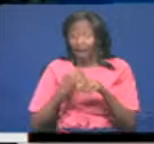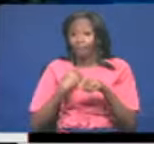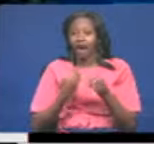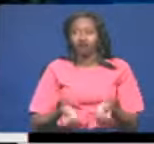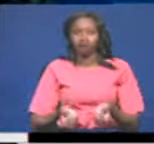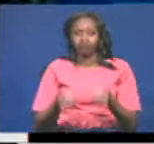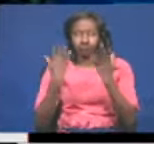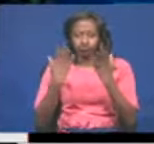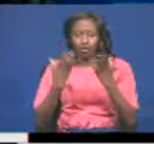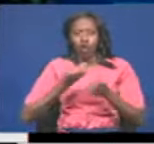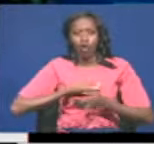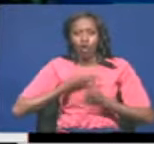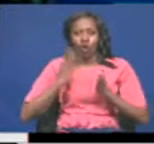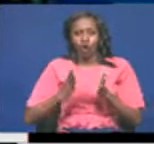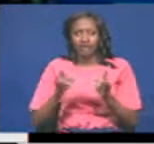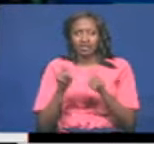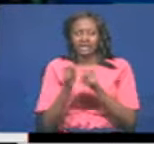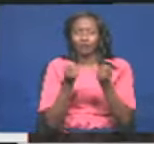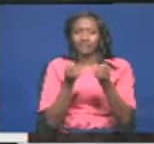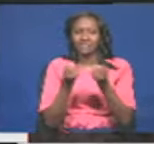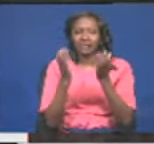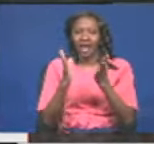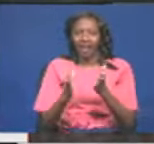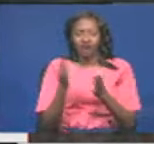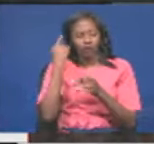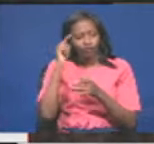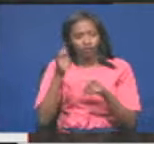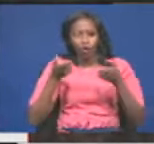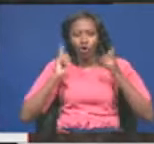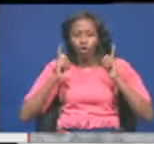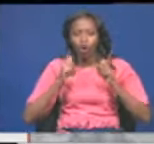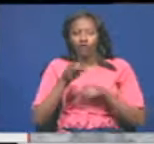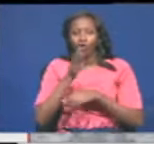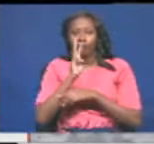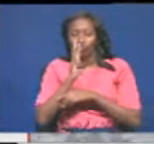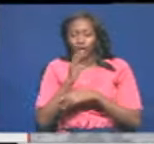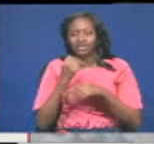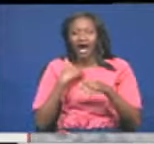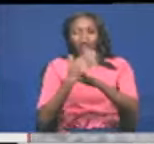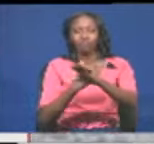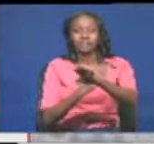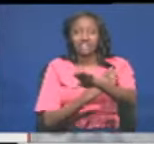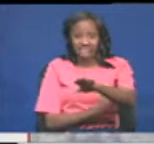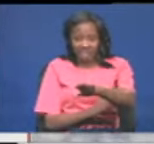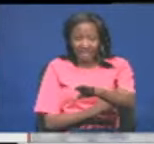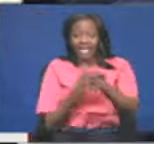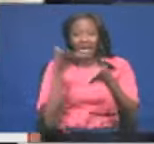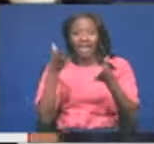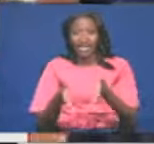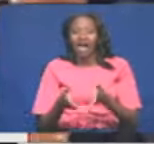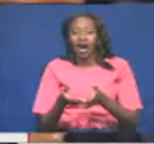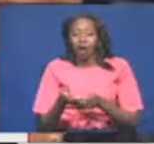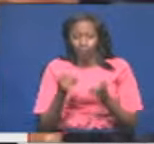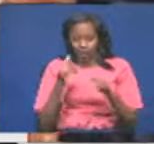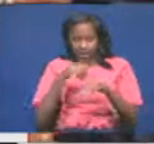hicho na dereva wa lori la maji walijeruhiwa na wanapokea matibabu katika hospitali ya Nairobi.